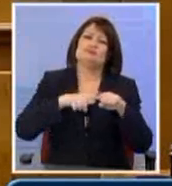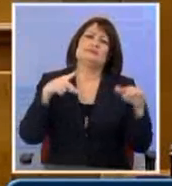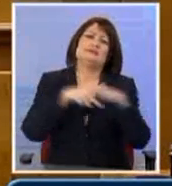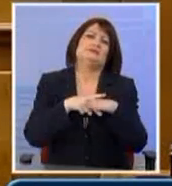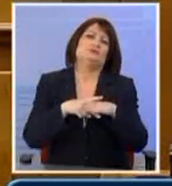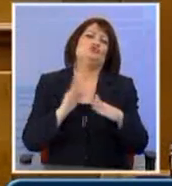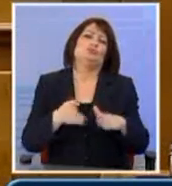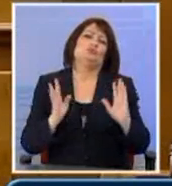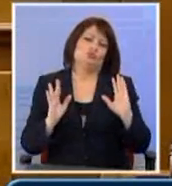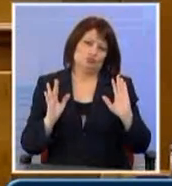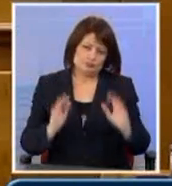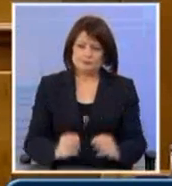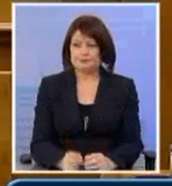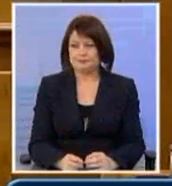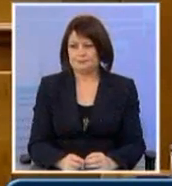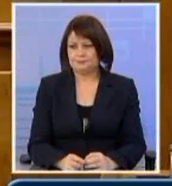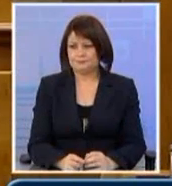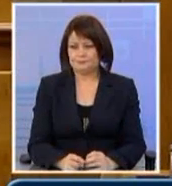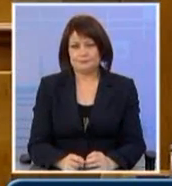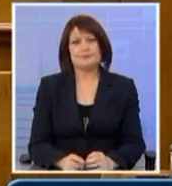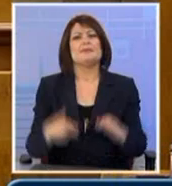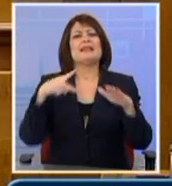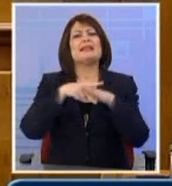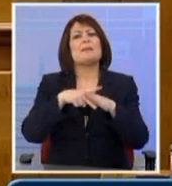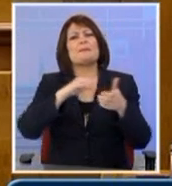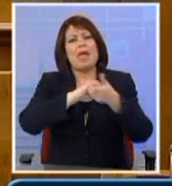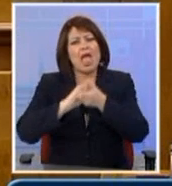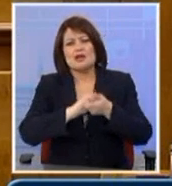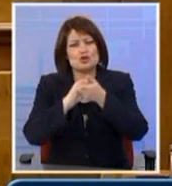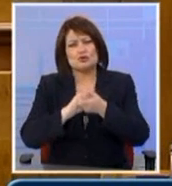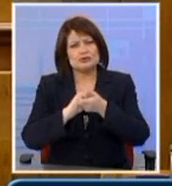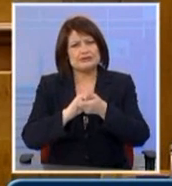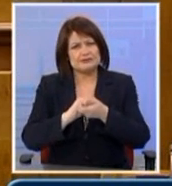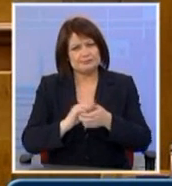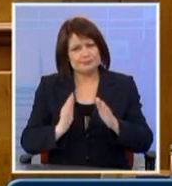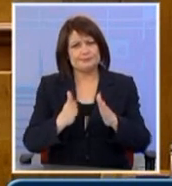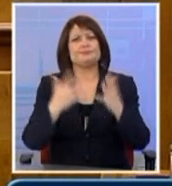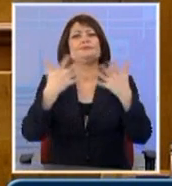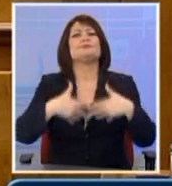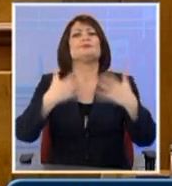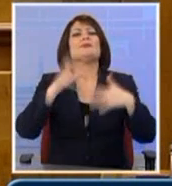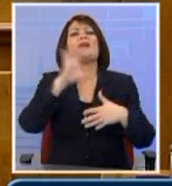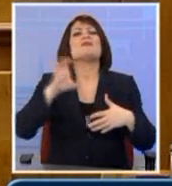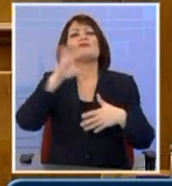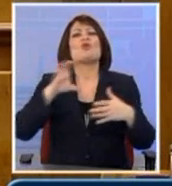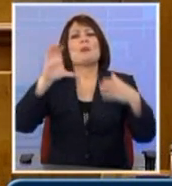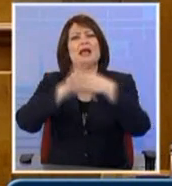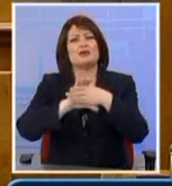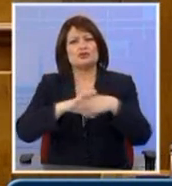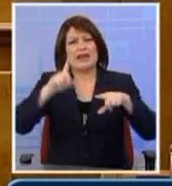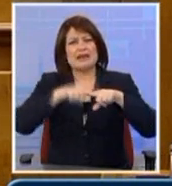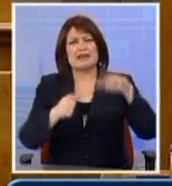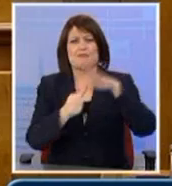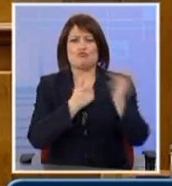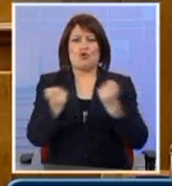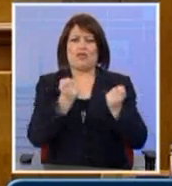τράπεζες. Και προώθηση της Τραπεζικής Ένωσης μέσα από τους μηχανισμούς της Ευρωπαϊκής Ένωσης και της Ελληνικής